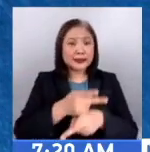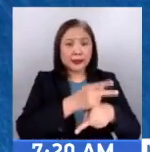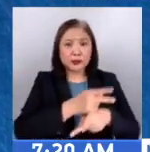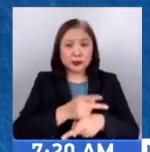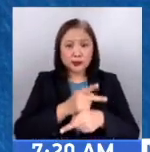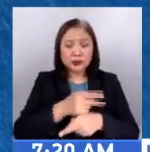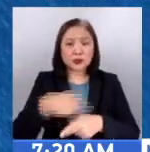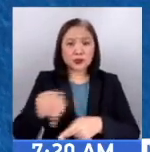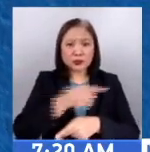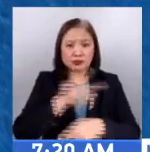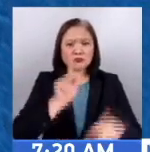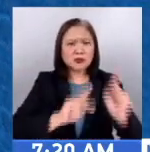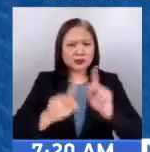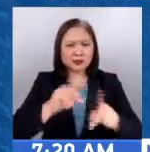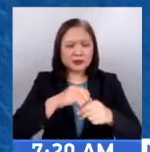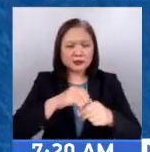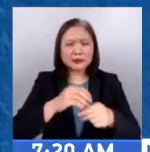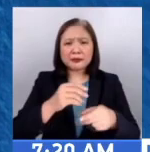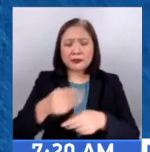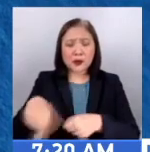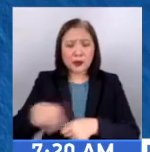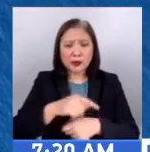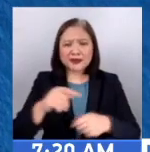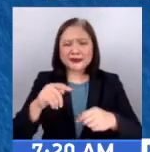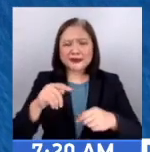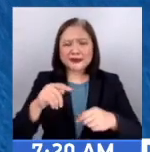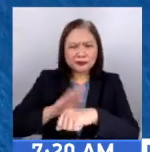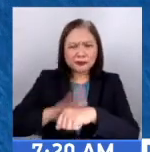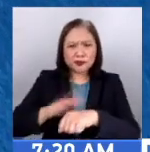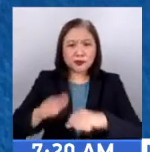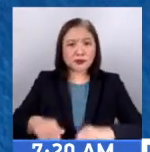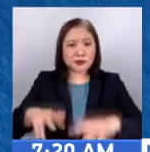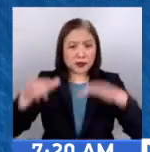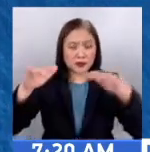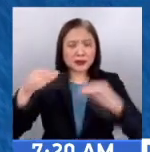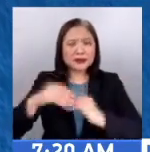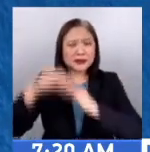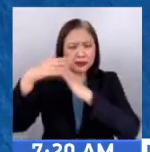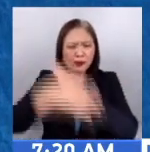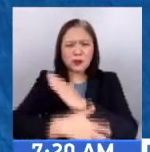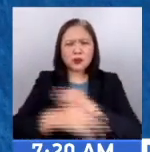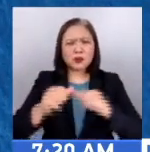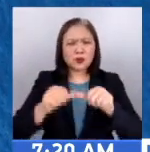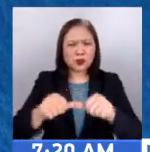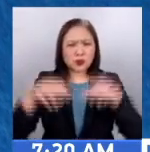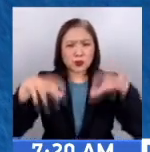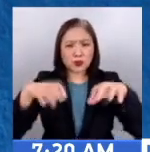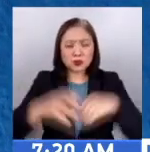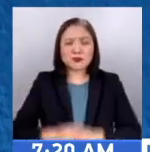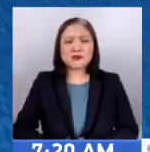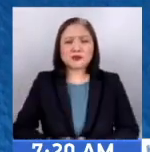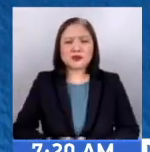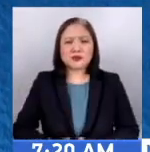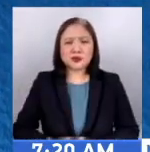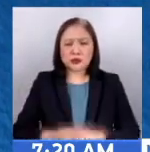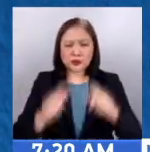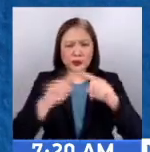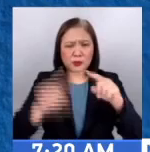ha, mula sa banta ng baha at landslide sa gitna ng pag-ulan doon. Tatagal itong thunderstorm advisory